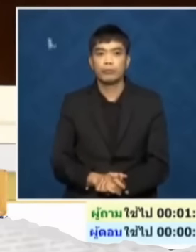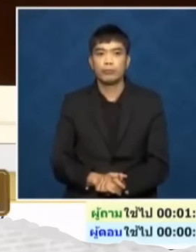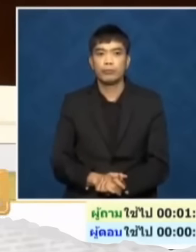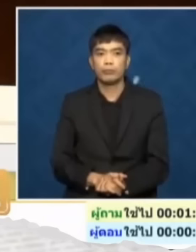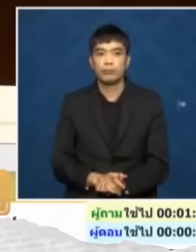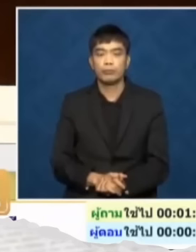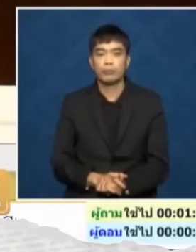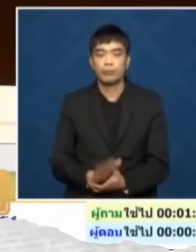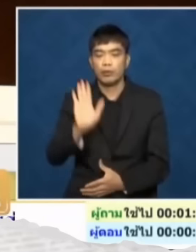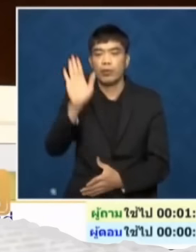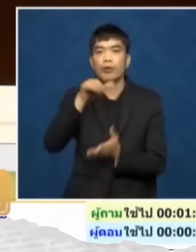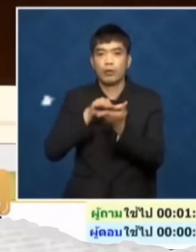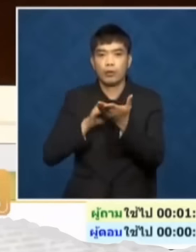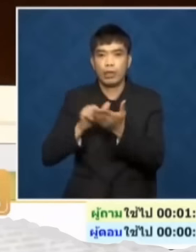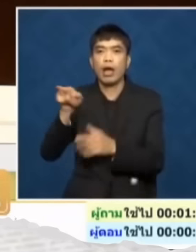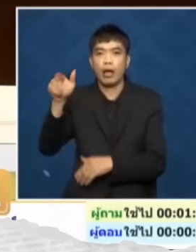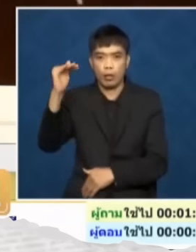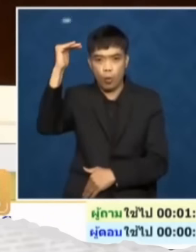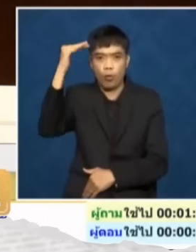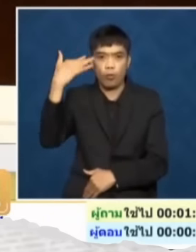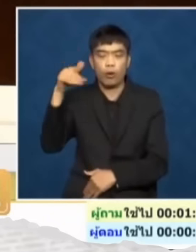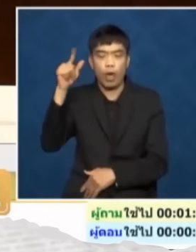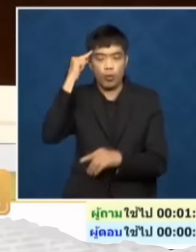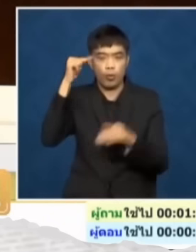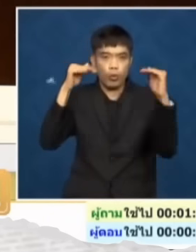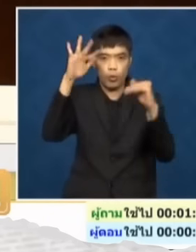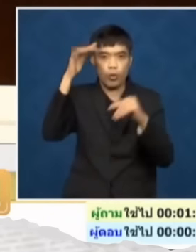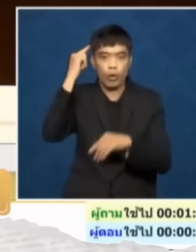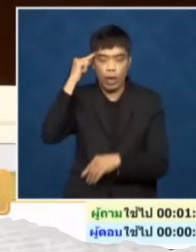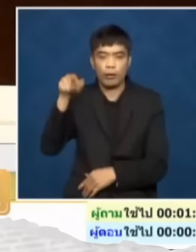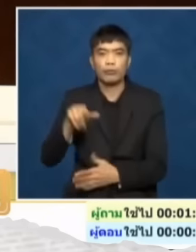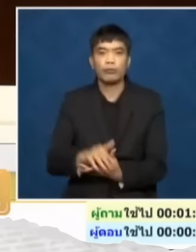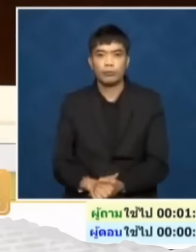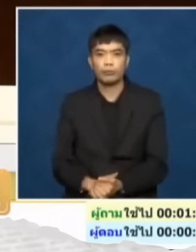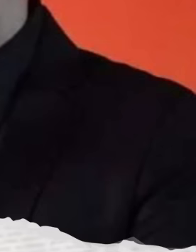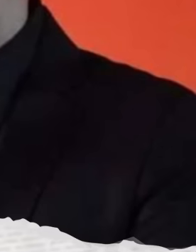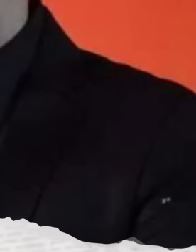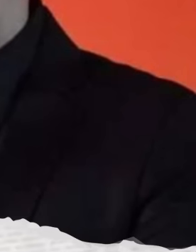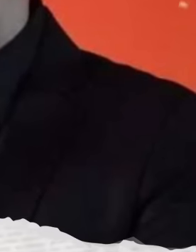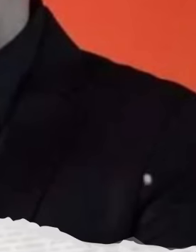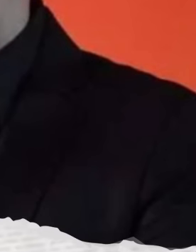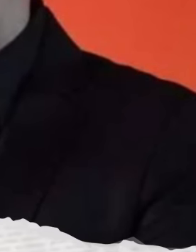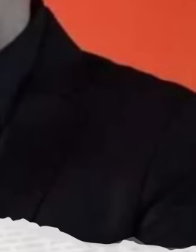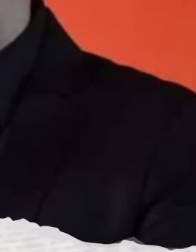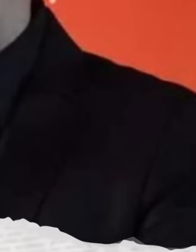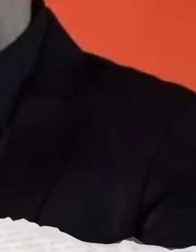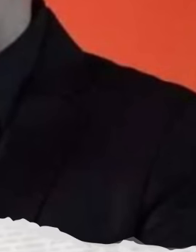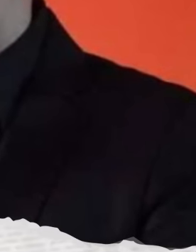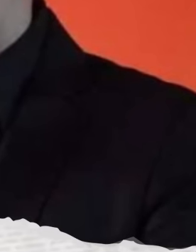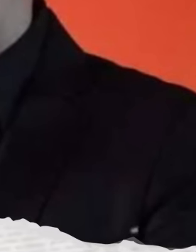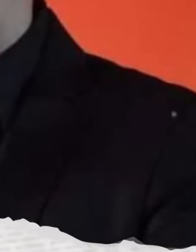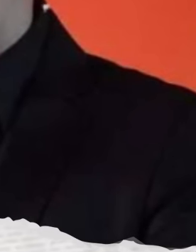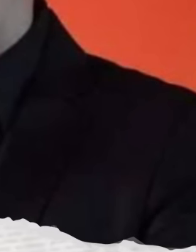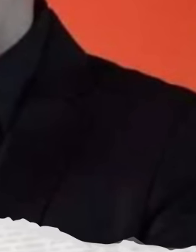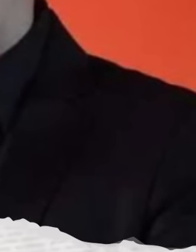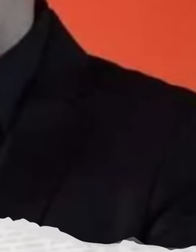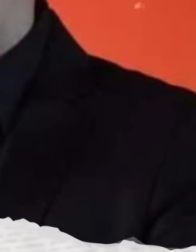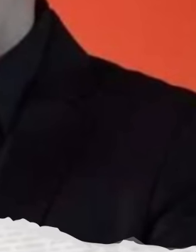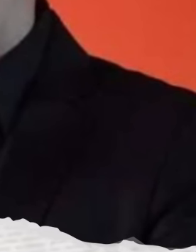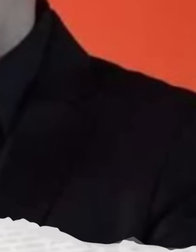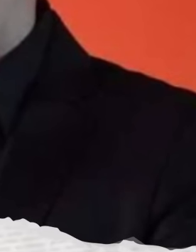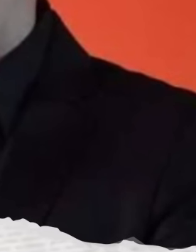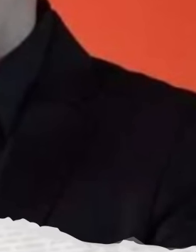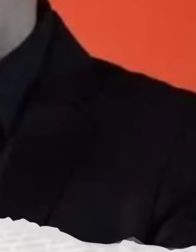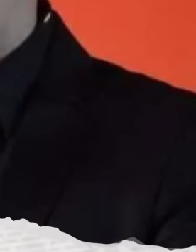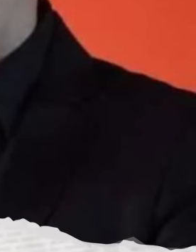เอาอย่างนี้ดีกว่าเราเป็นผู้ใหญ่กันทั้งนั้น ครับผมว่าก็เนี่ยเลี่ยง ต่อมาค่ะนายรังสิมันเนี่ยก็กล่าวว่าตนจะพย